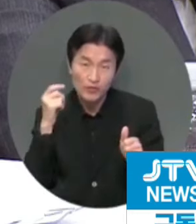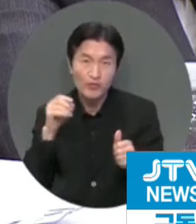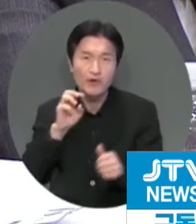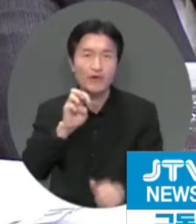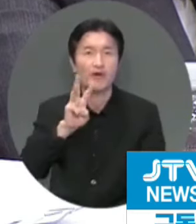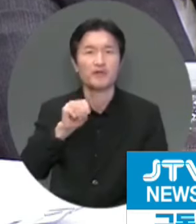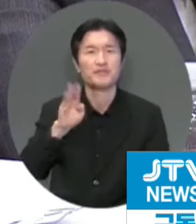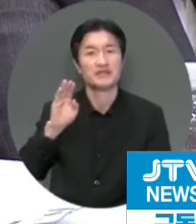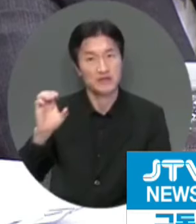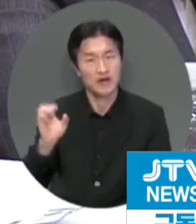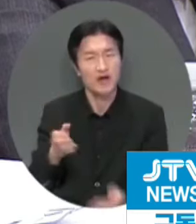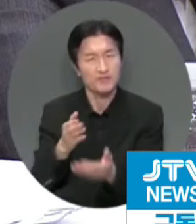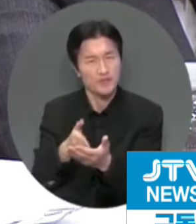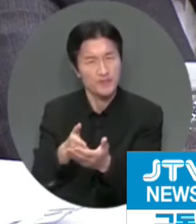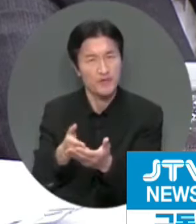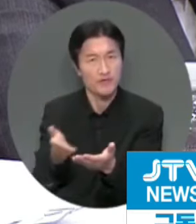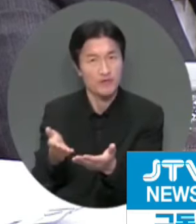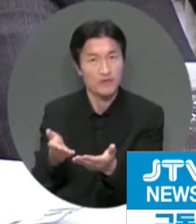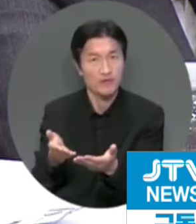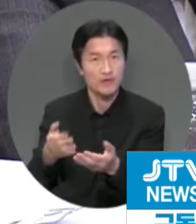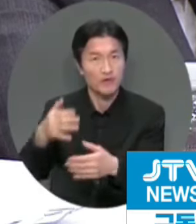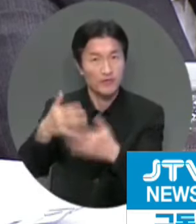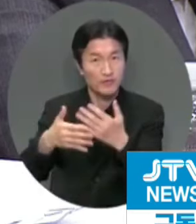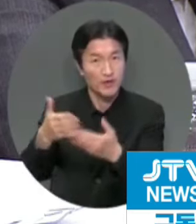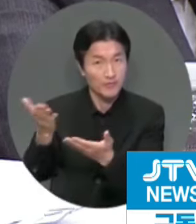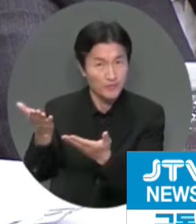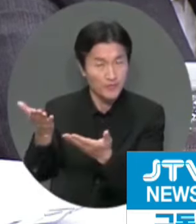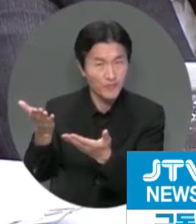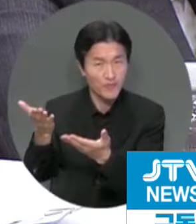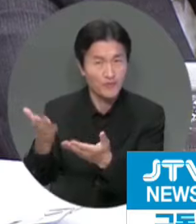건데요. 한번 눌러봐 주십시오.